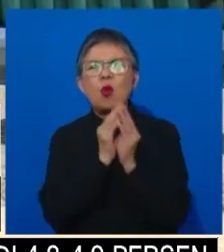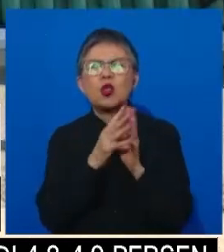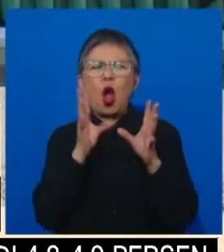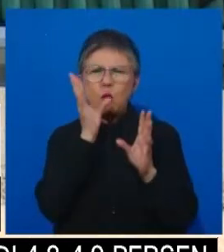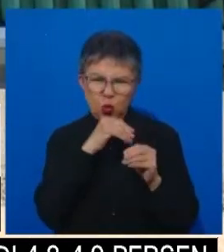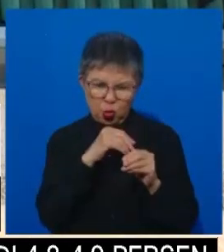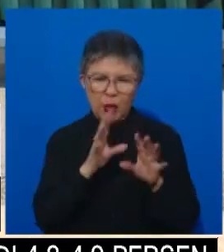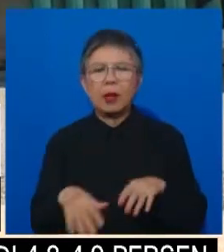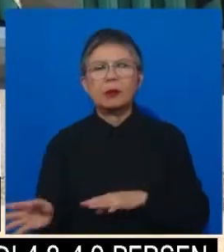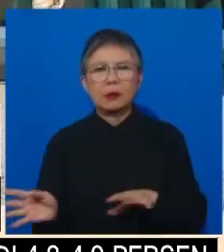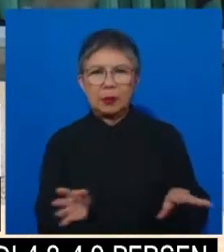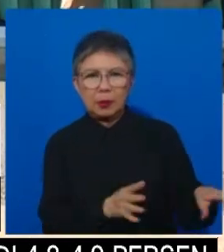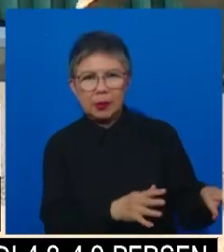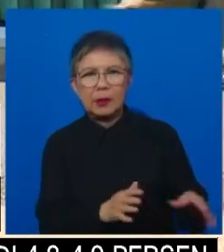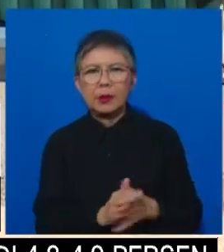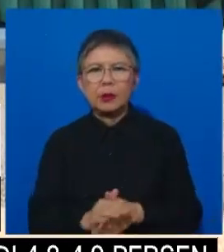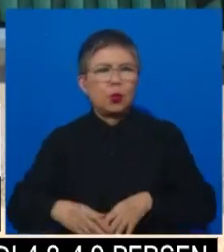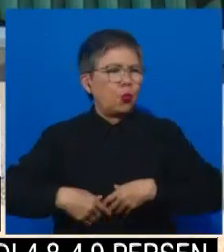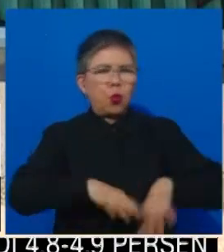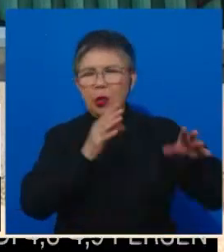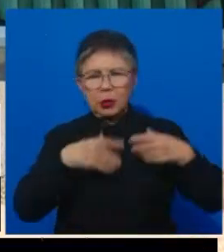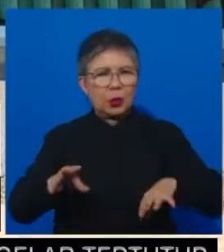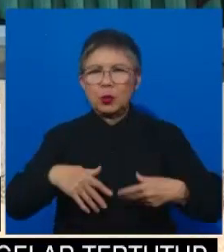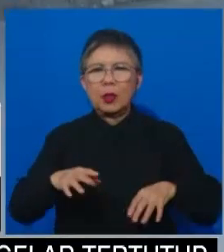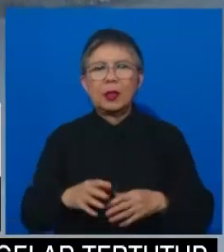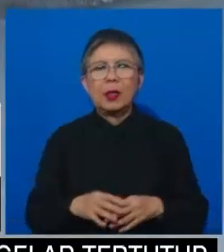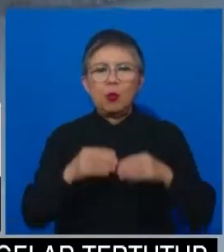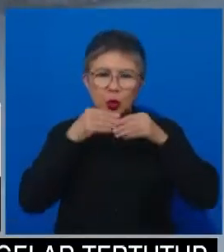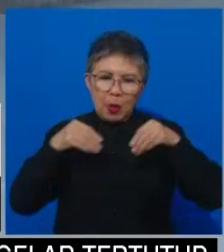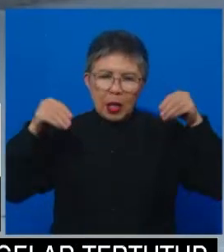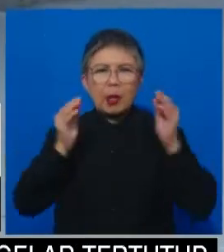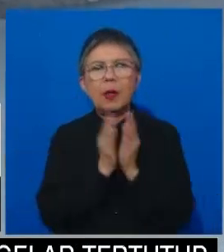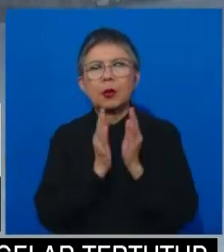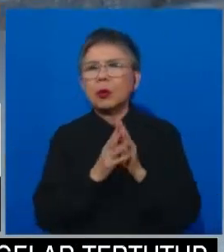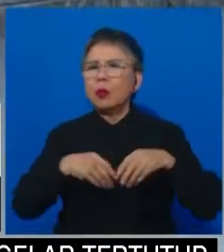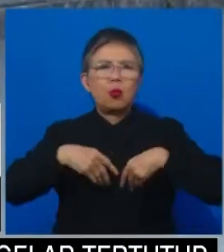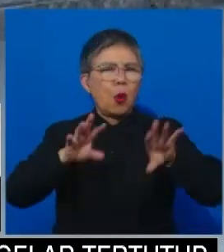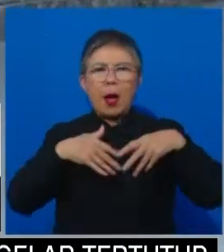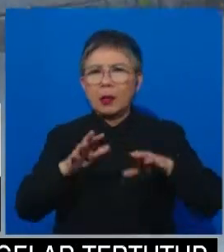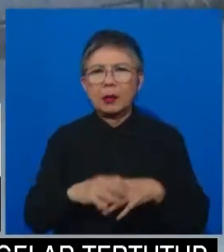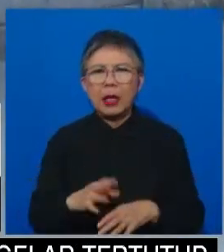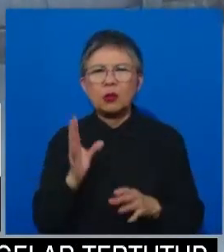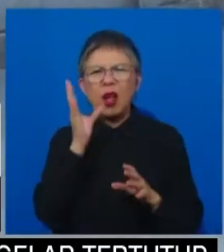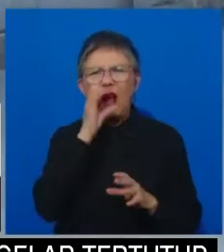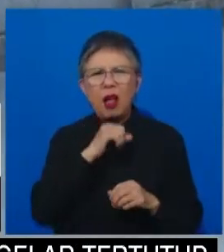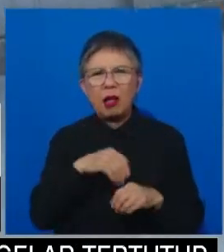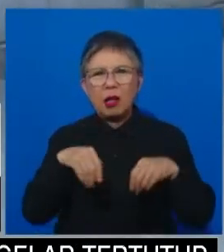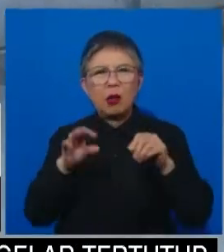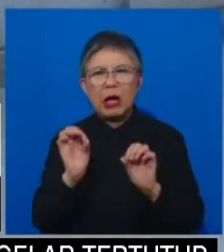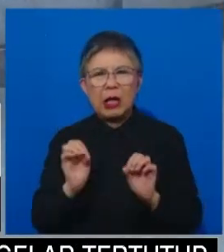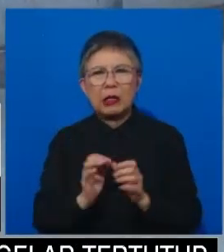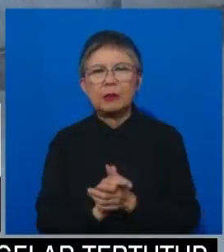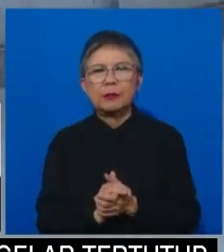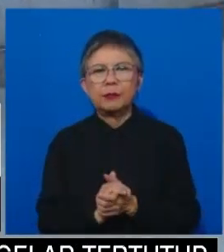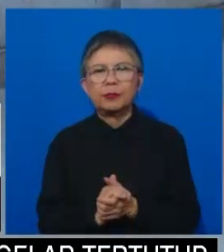kali kakek Iksan sampai membuat semua jualannya, yaitu semangka dan mangga, dibuang di jalanan. Semangka dan mangga